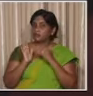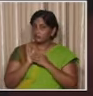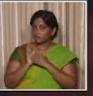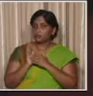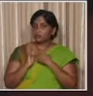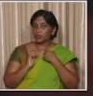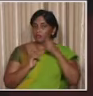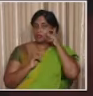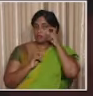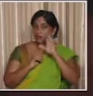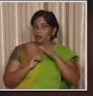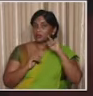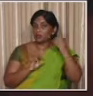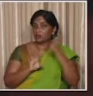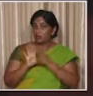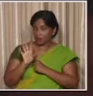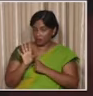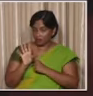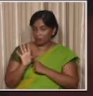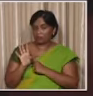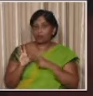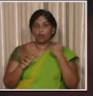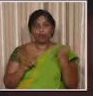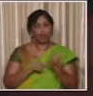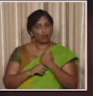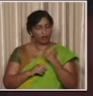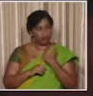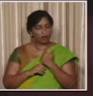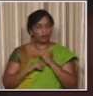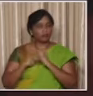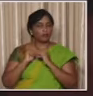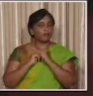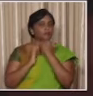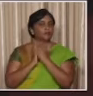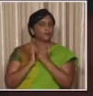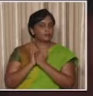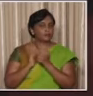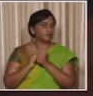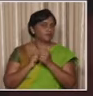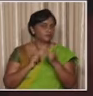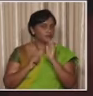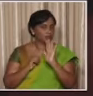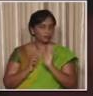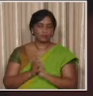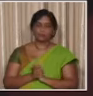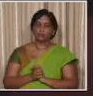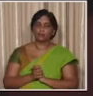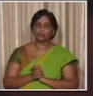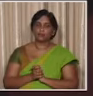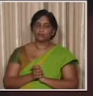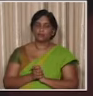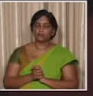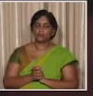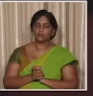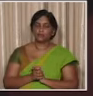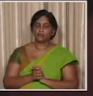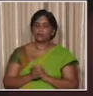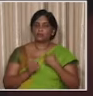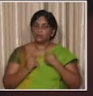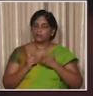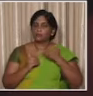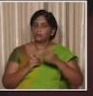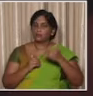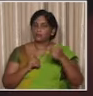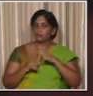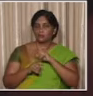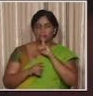අපි බලාපොරොත්තු වෙනා ලබන අවුරුද්දේ අලුත් වැඩපිළිවෙලක් ඔස්සේ ක්‍රියාත්මක වෙන්නට. මම දිගින් දිගටම